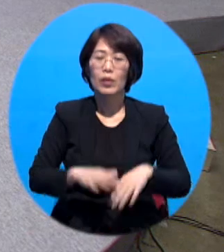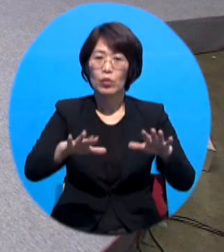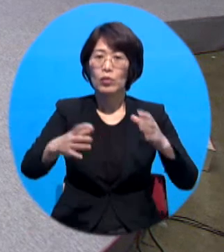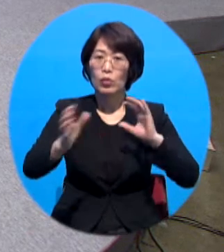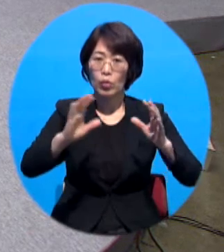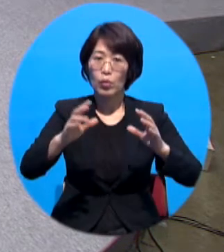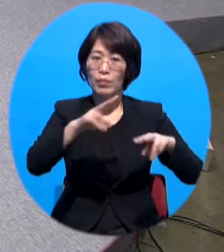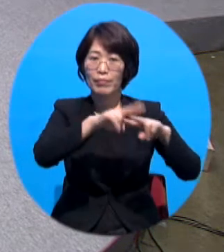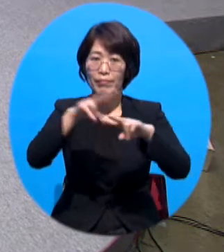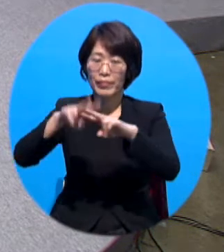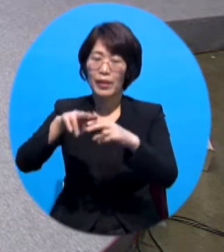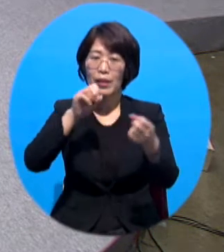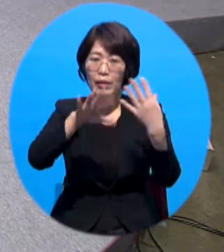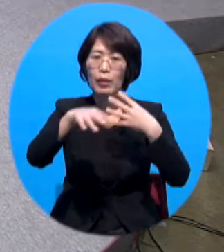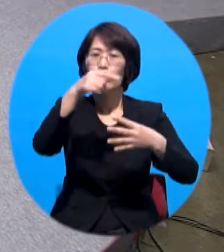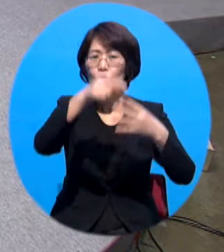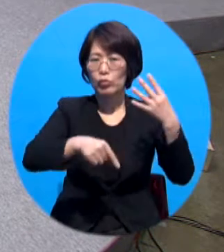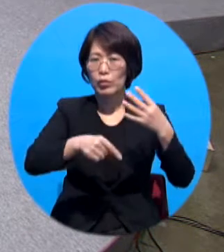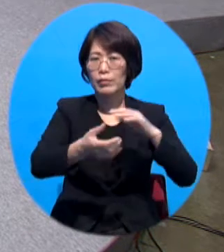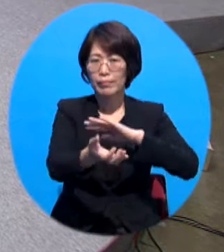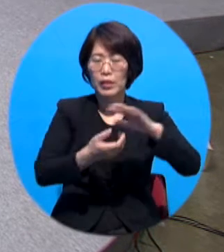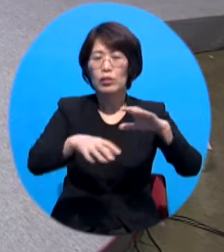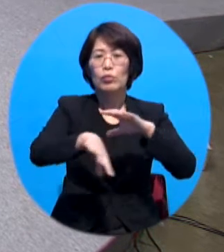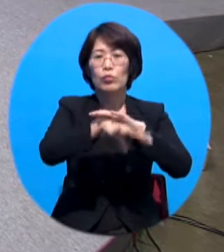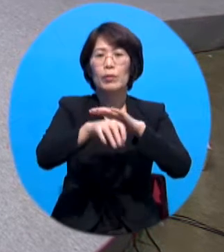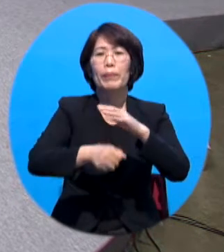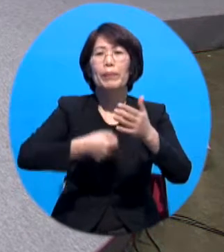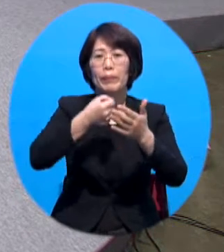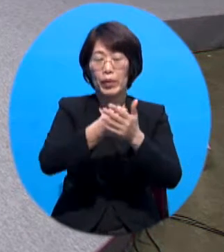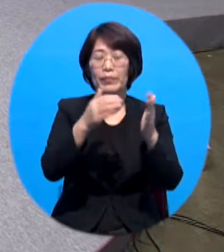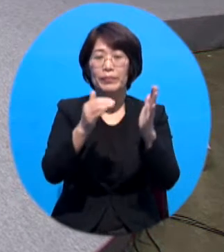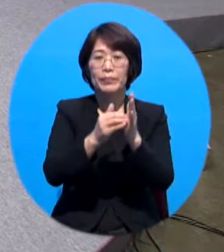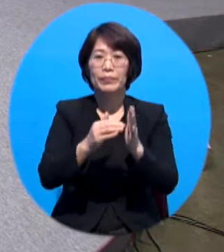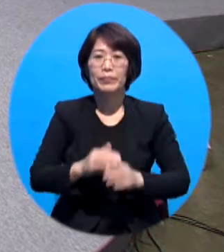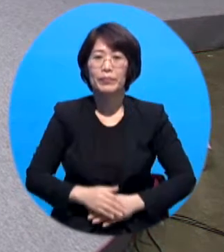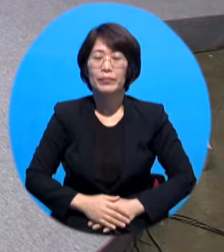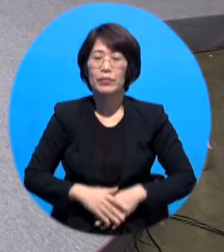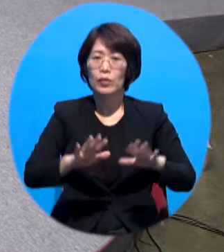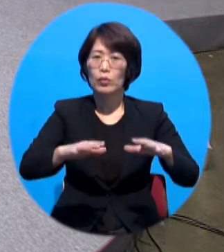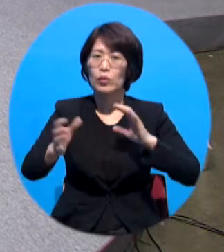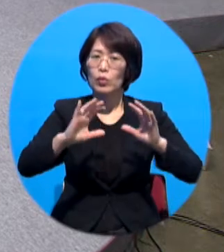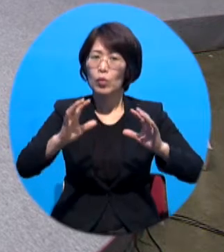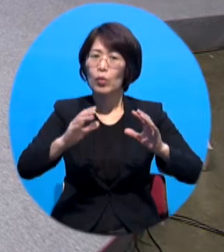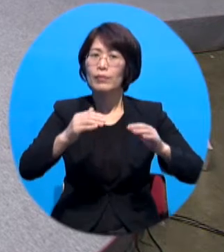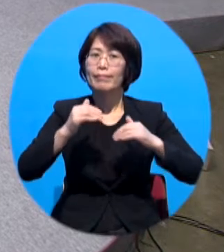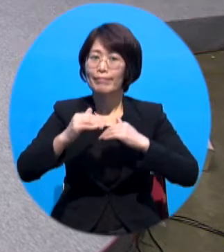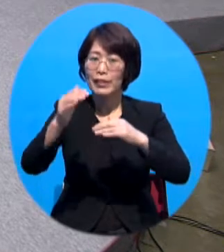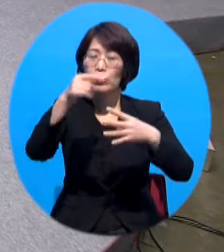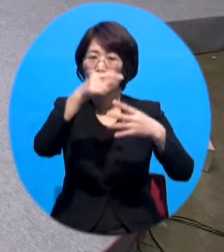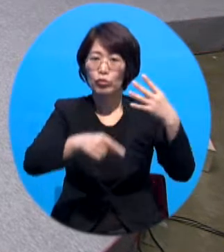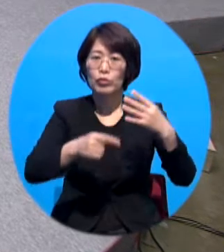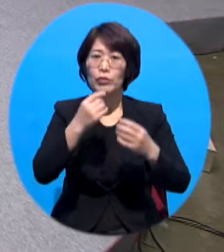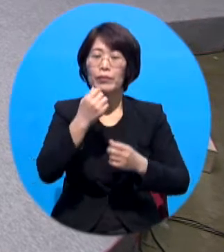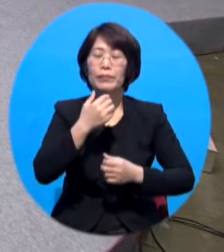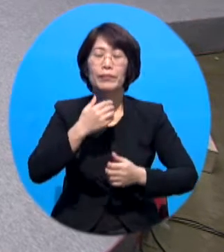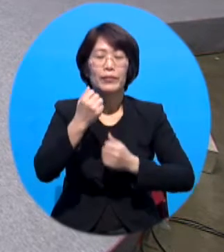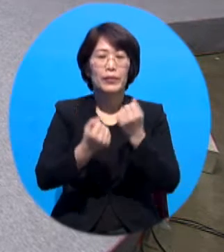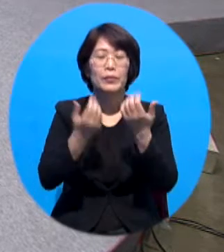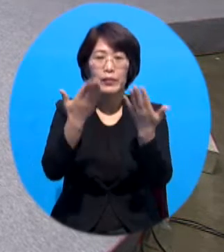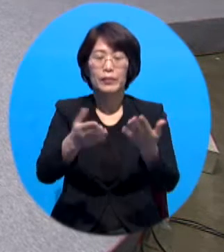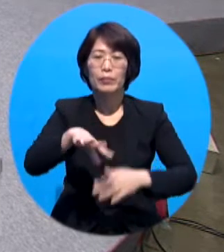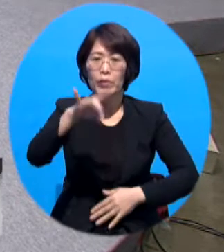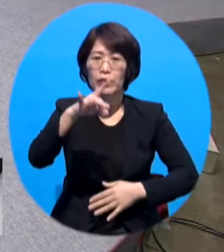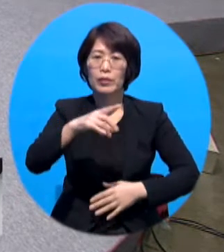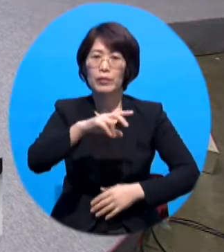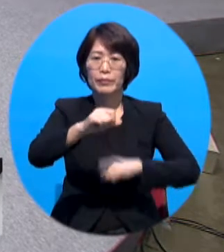오늘 토론의 좌석과 답변 수소는 사전 추첨을 통해 통해 졌습니다 오늘 토론의 진행 순서를 말씀드리겠습니다 먼저